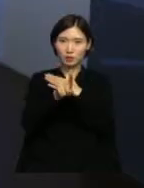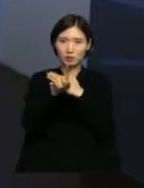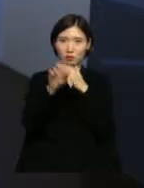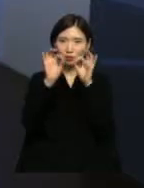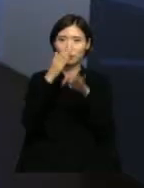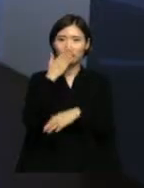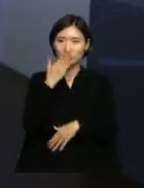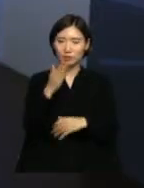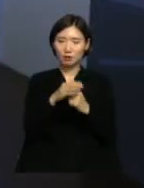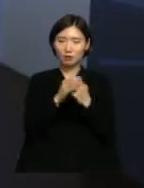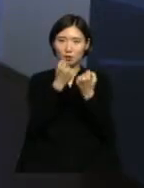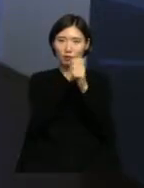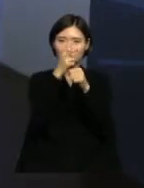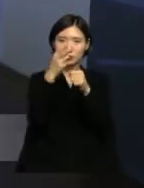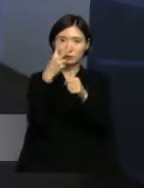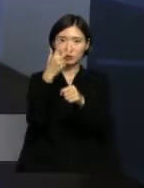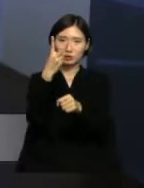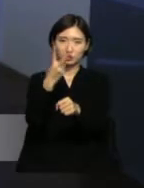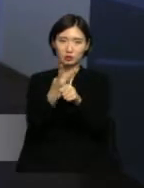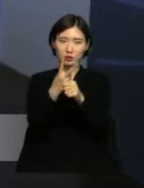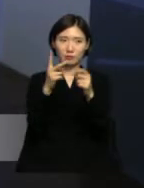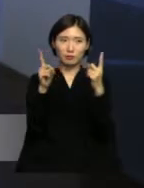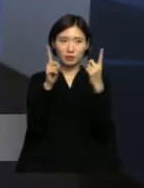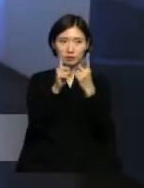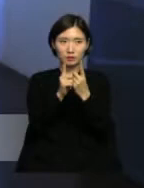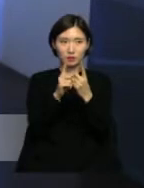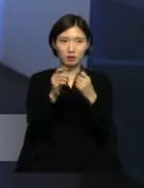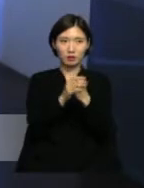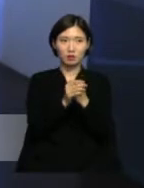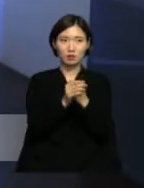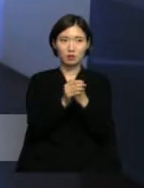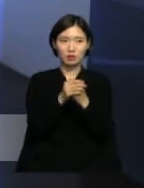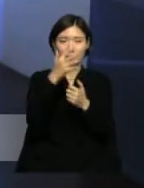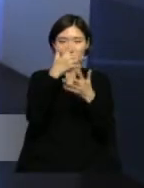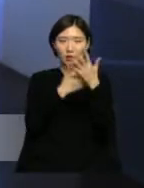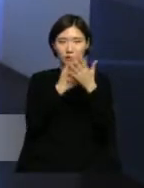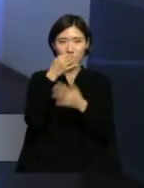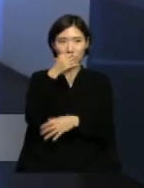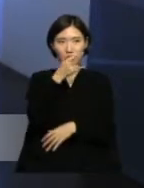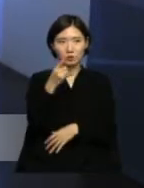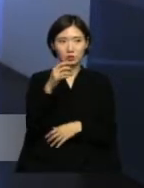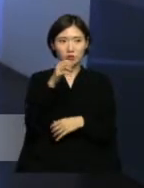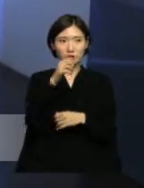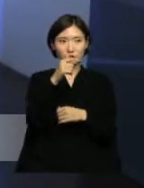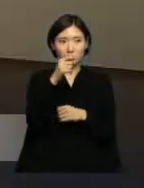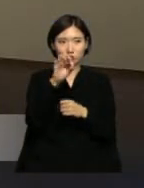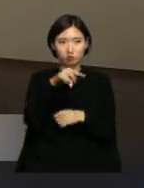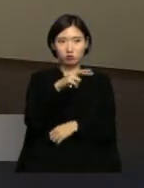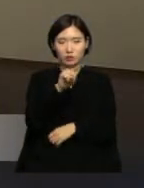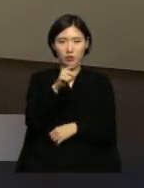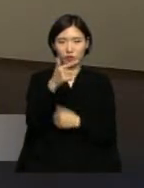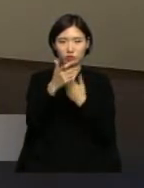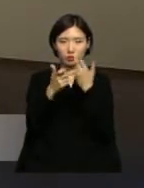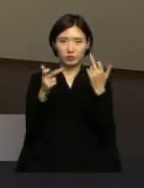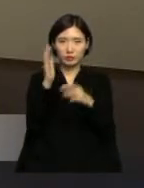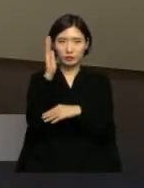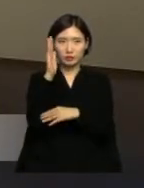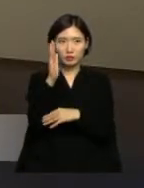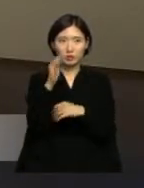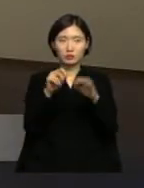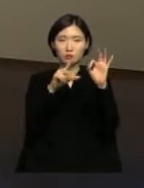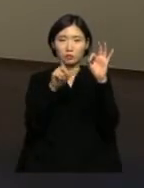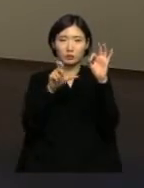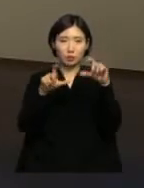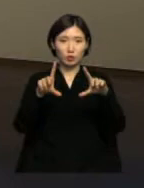같습니다. 광복 72주년을 맞아 서울 역사박물관이 기획한 영상 전시회 우당 6형제 이야기는 오는 10월